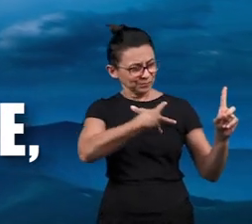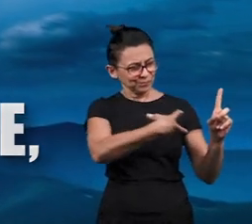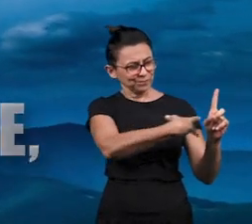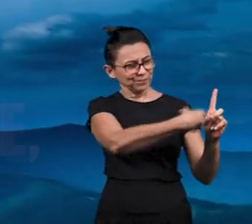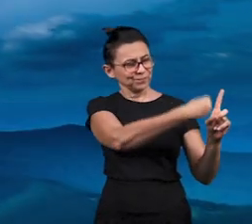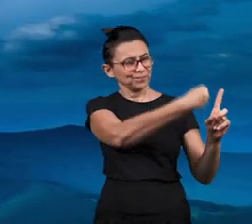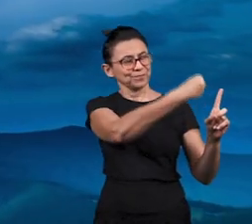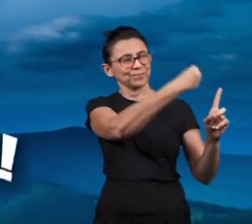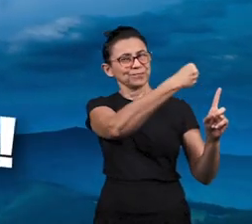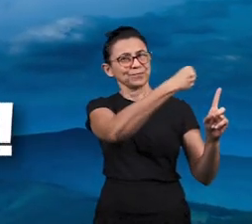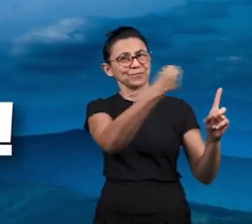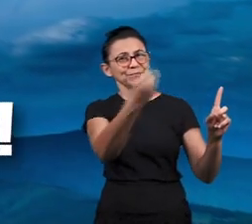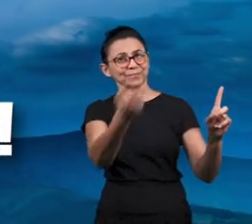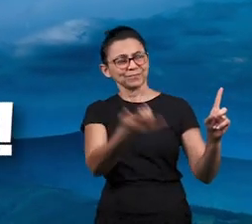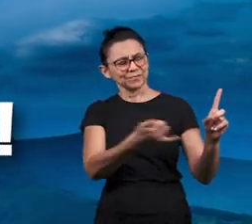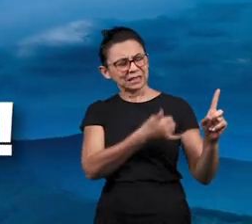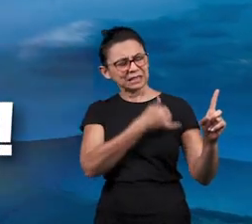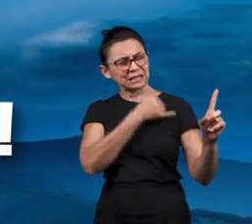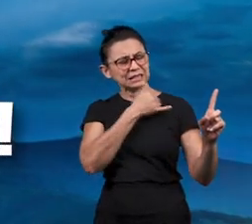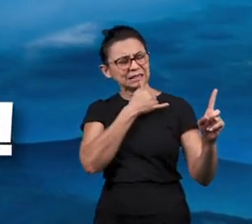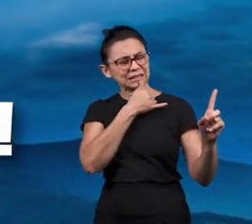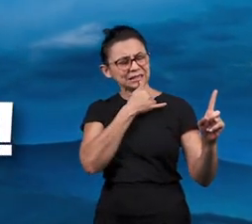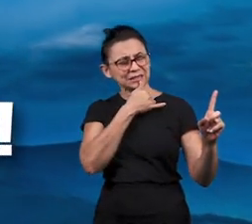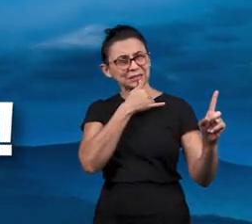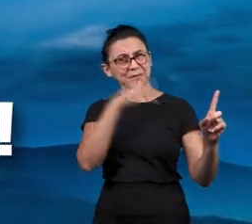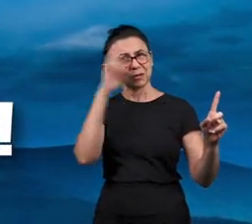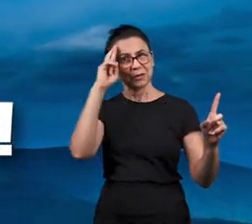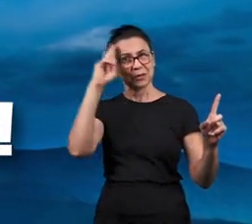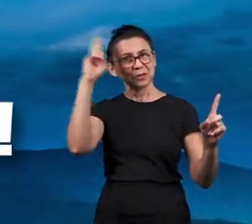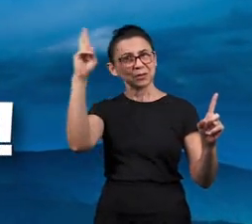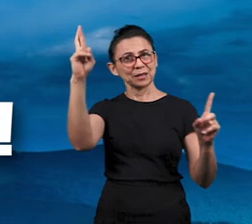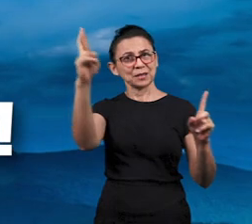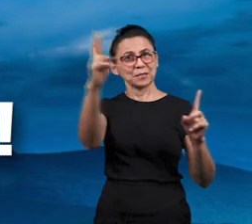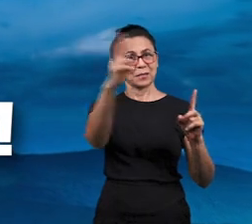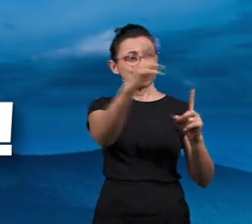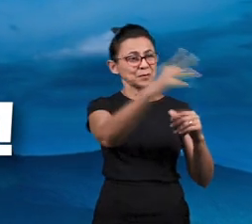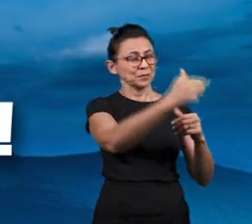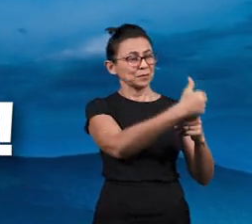от смерти избавил меня Ты,